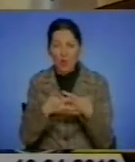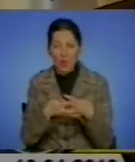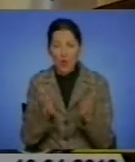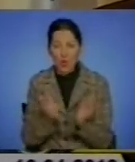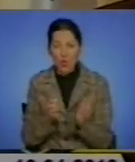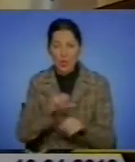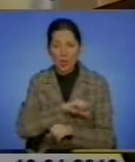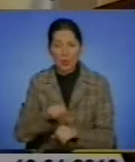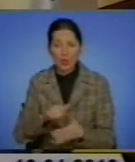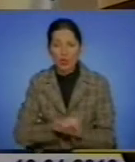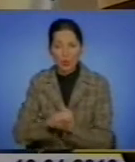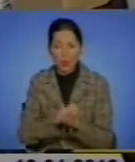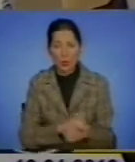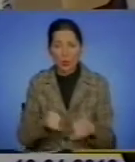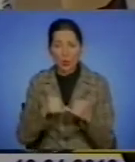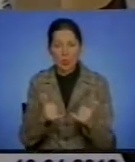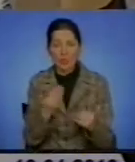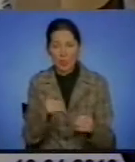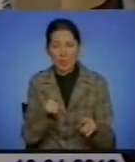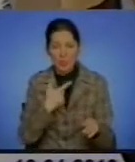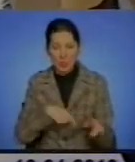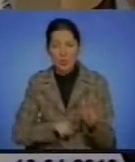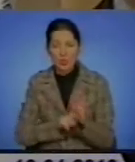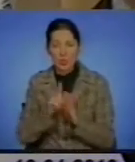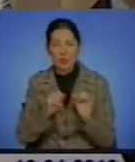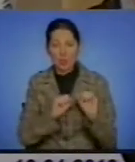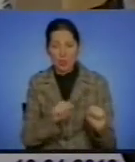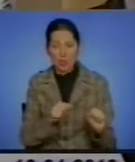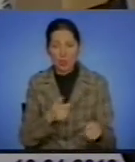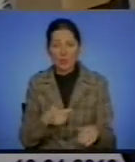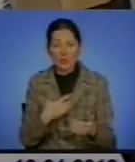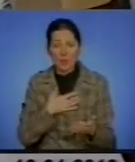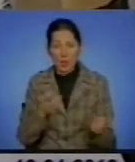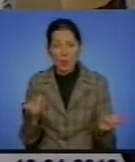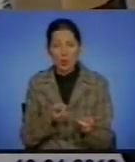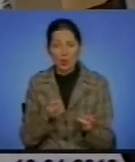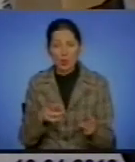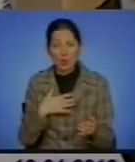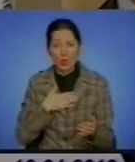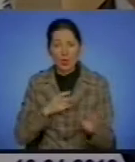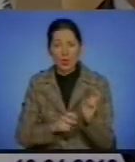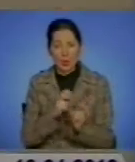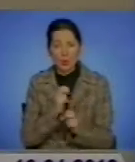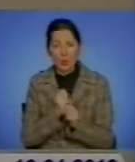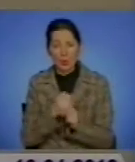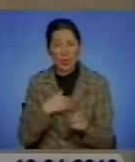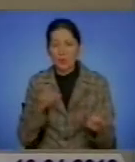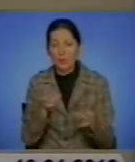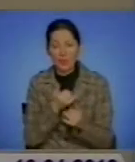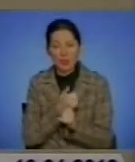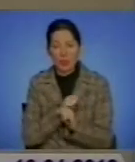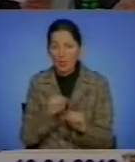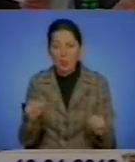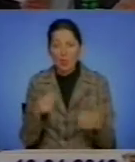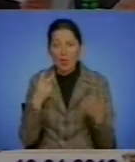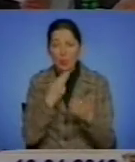Для нас этот рынок существенный. Нам же надо, чтобы наше производство работало. Нам нужно давать свой доход. Нам нельзя потерять экспорт. За словами голови